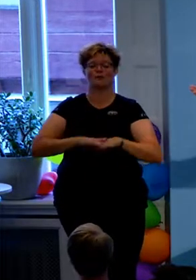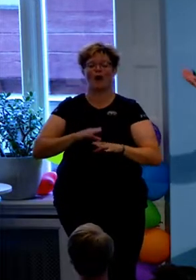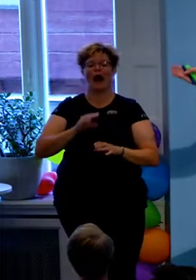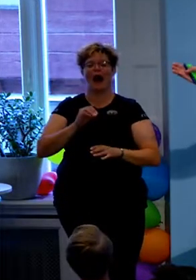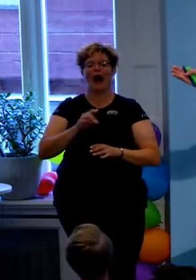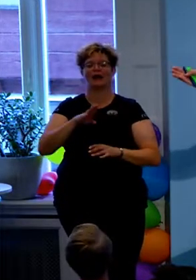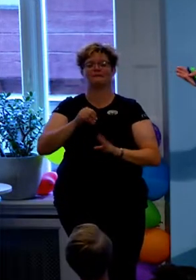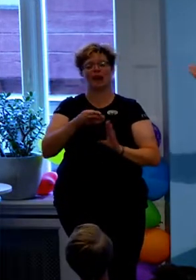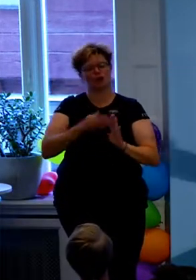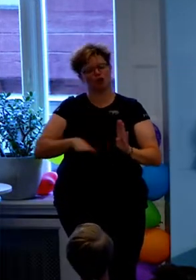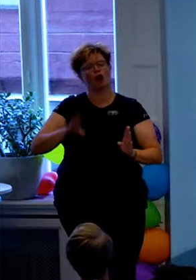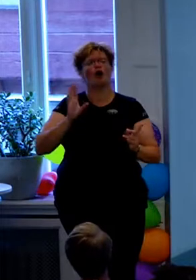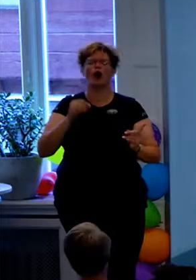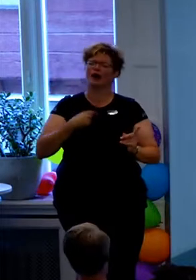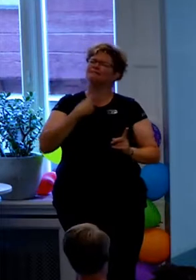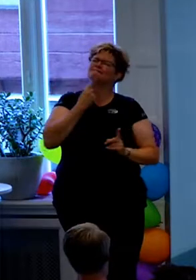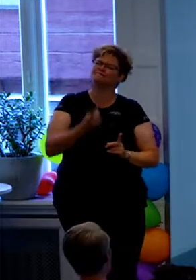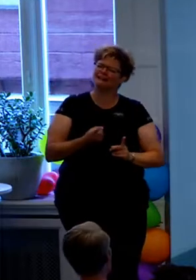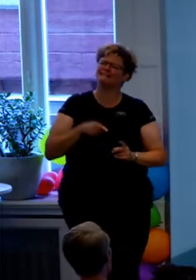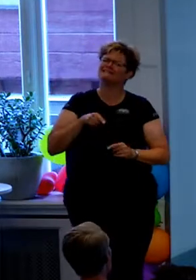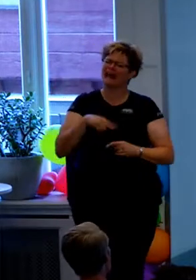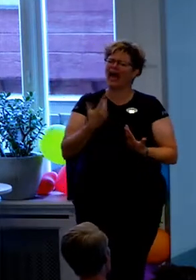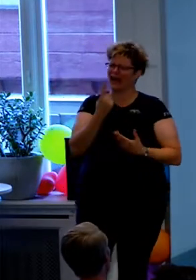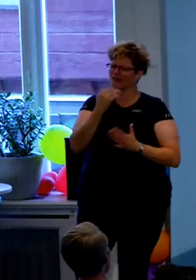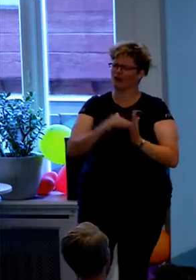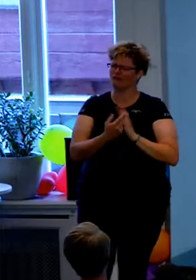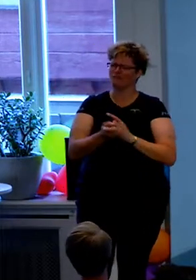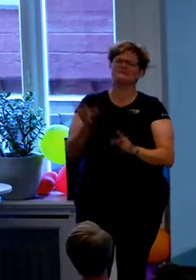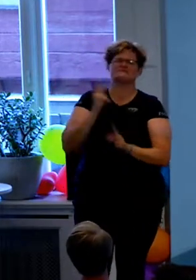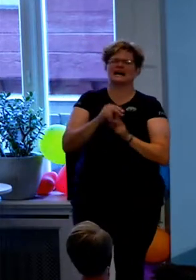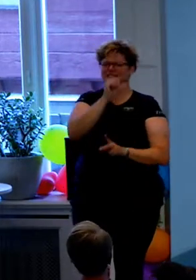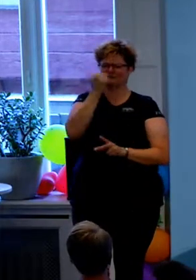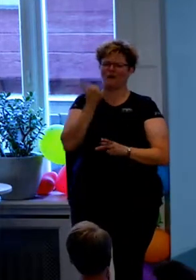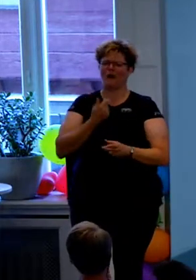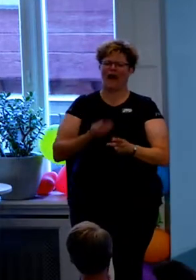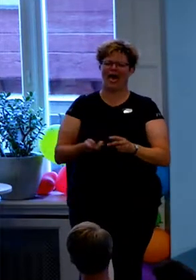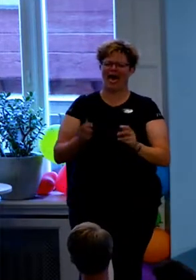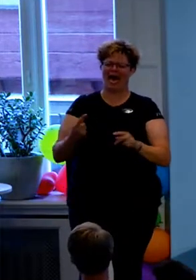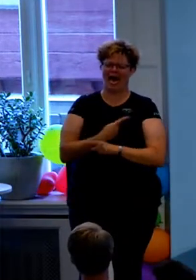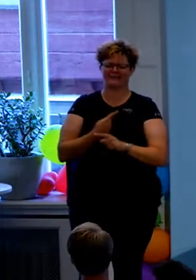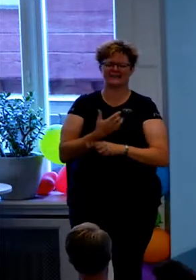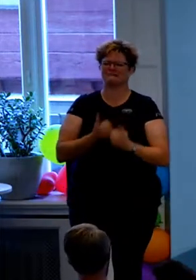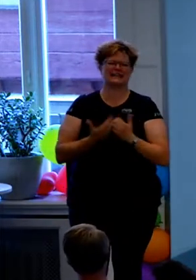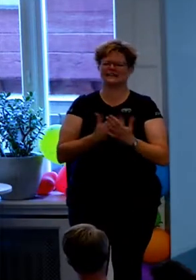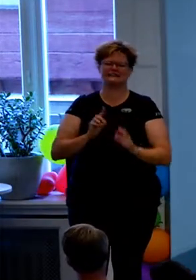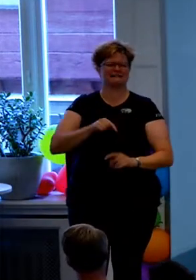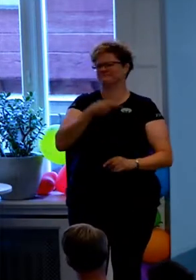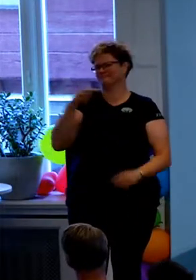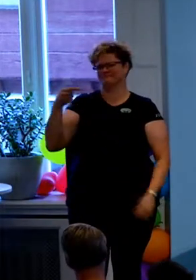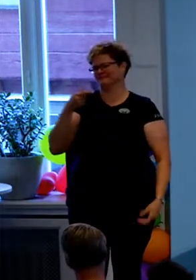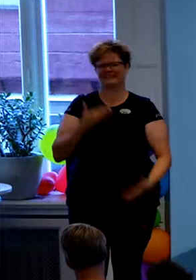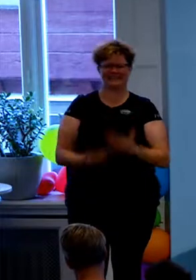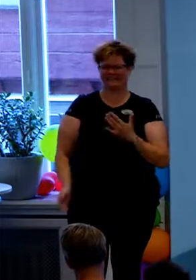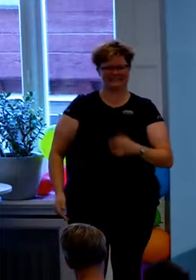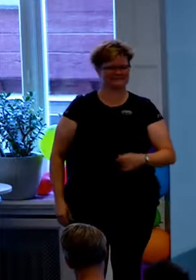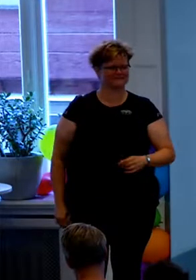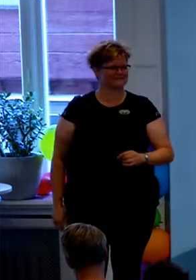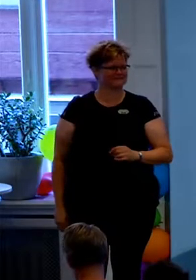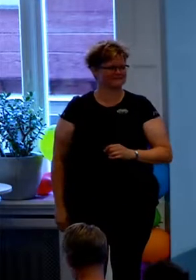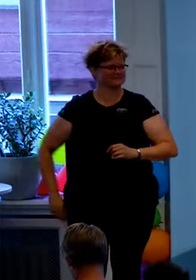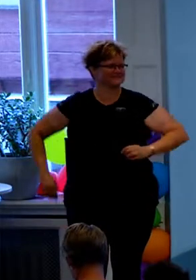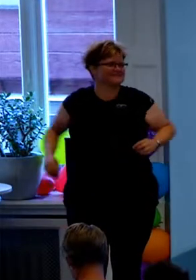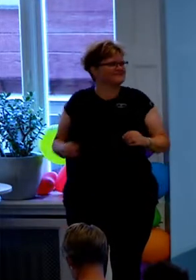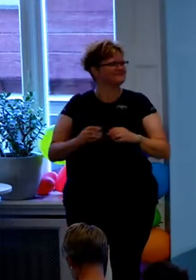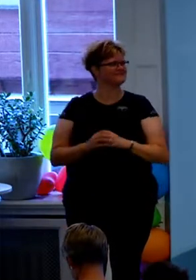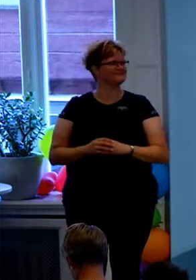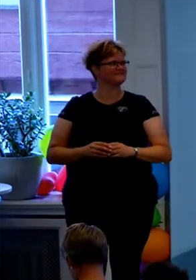Moderator på all... Jag skulle nog säga att det är en av dem som är svårast att ersätta, ja. Men inte den som man pekar ut i den här undersökningen eller i den